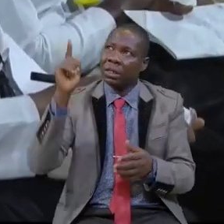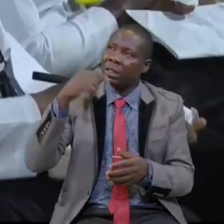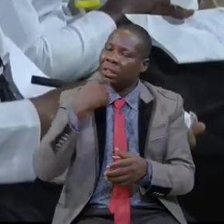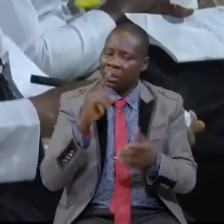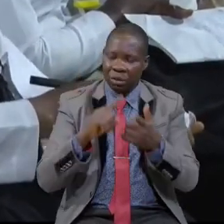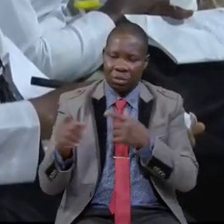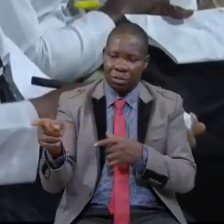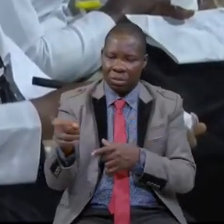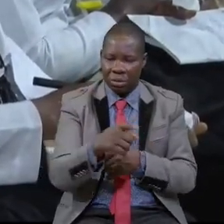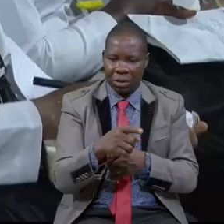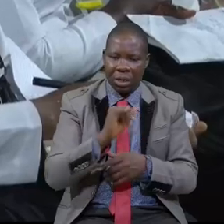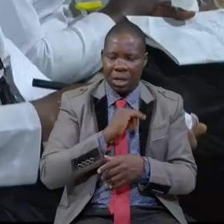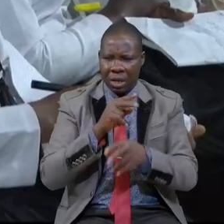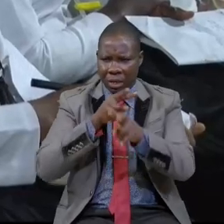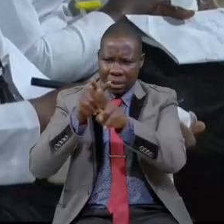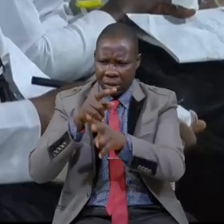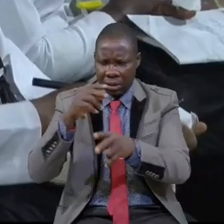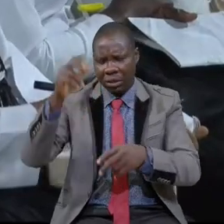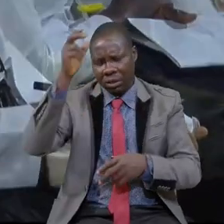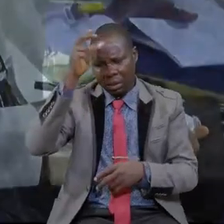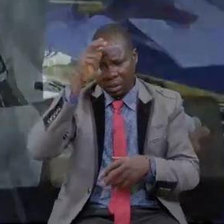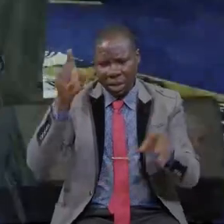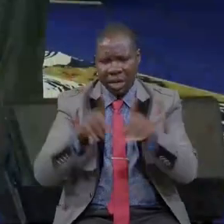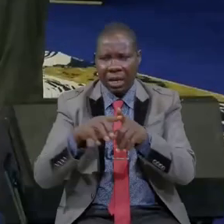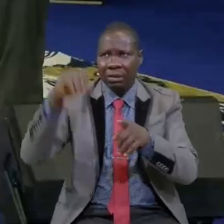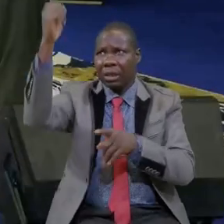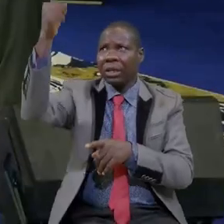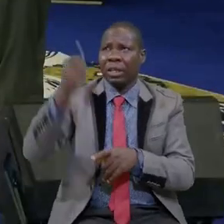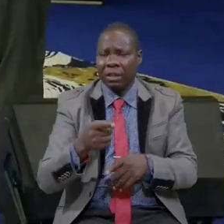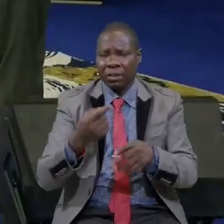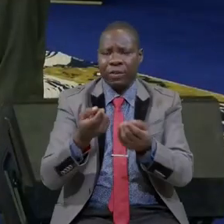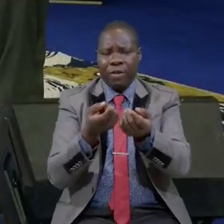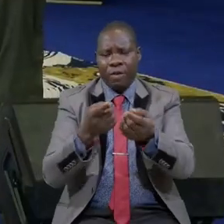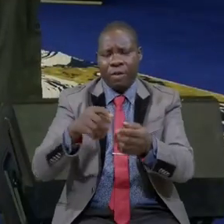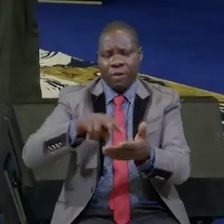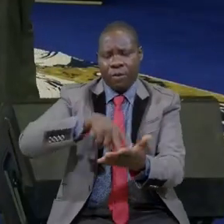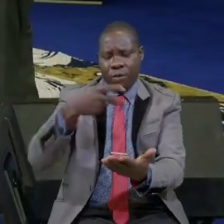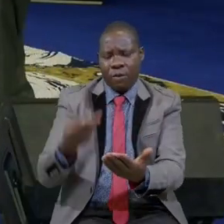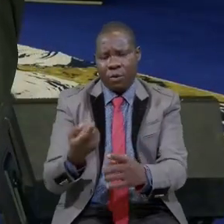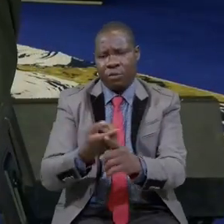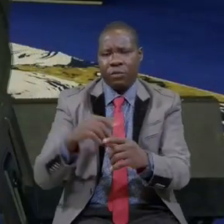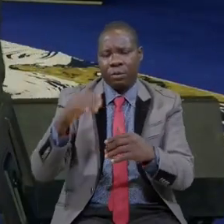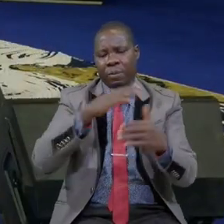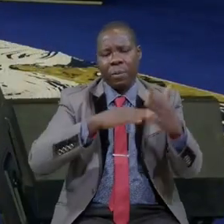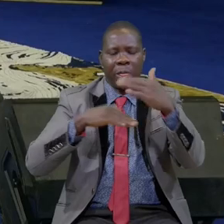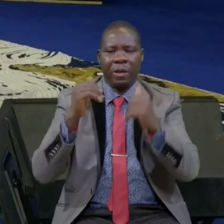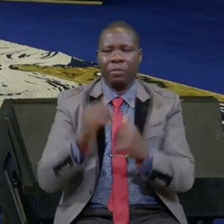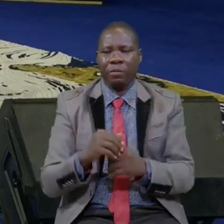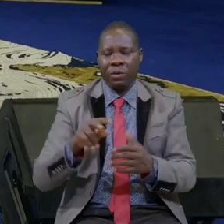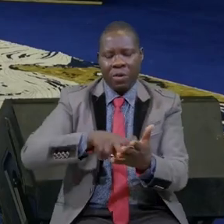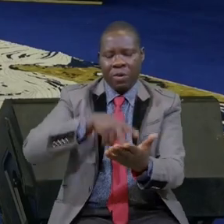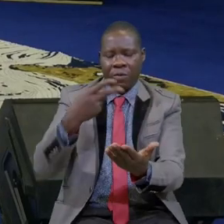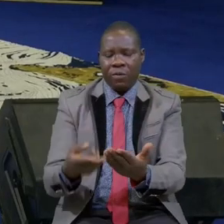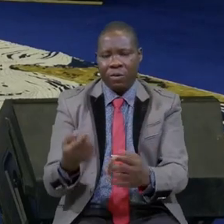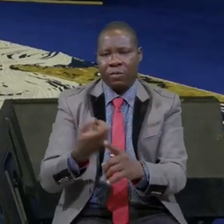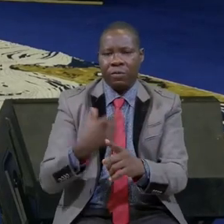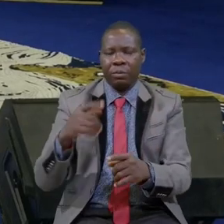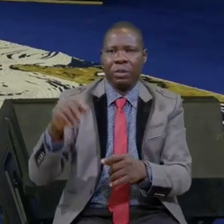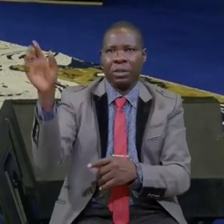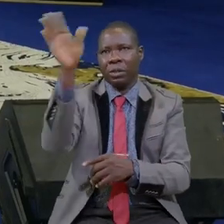je voyais Satan tomber du ciel comme un éclair. Tomber